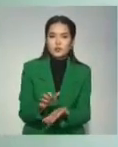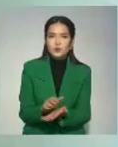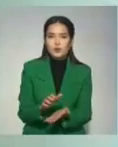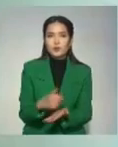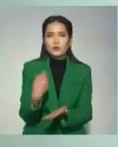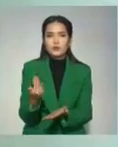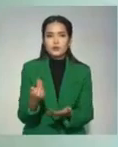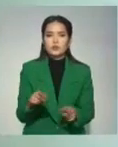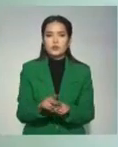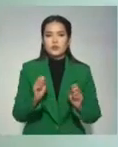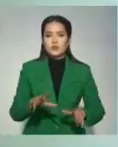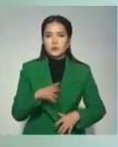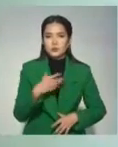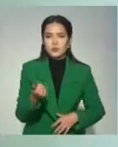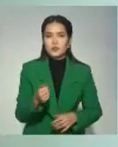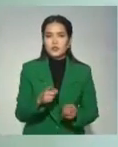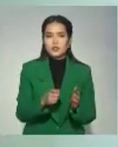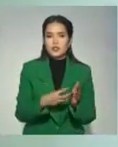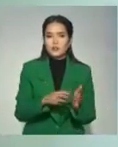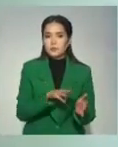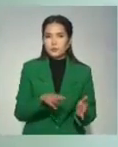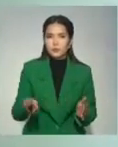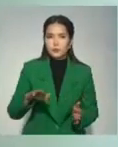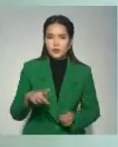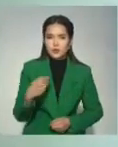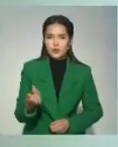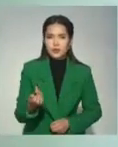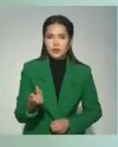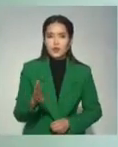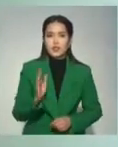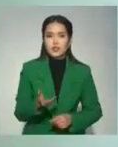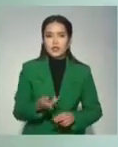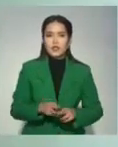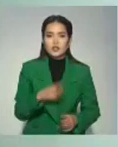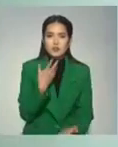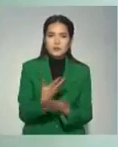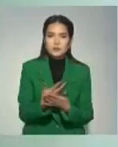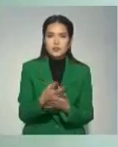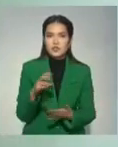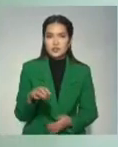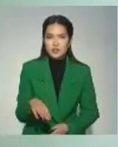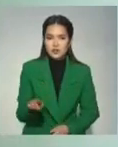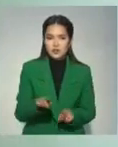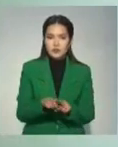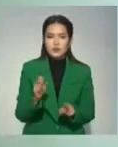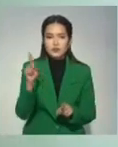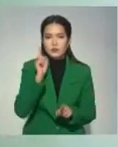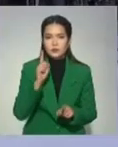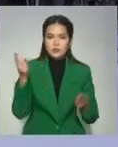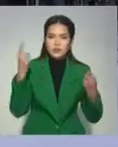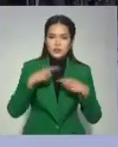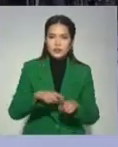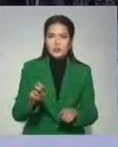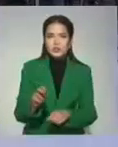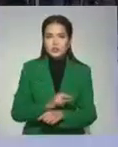жителей в размере 5 миллионов тенге. Соответственно, лишних денег у предприятий нет для обновления техники и для ремонта.